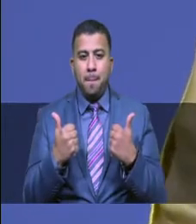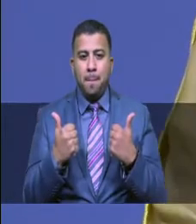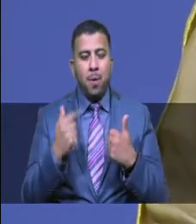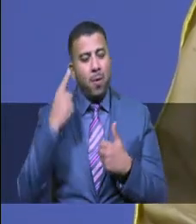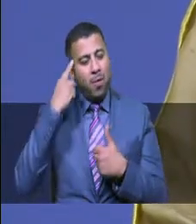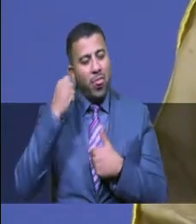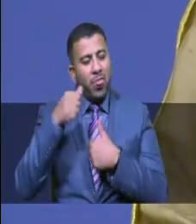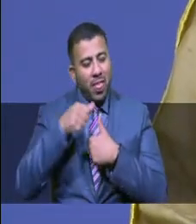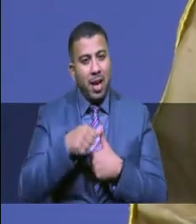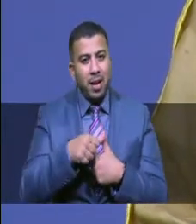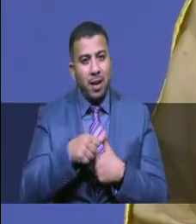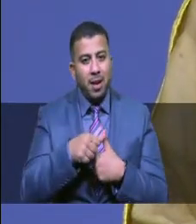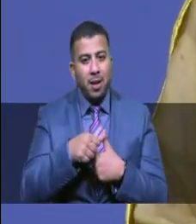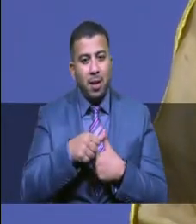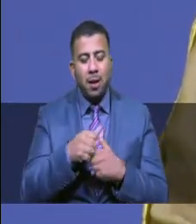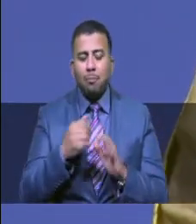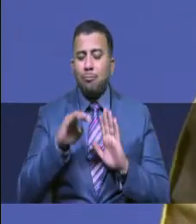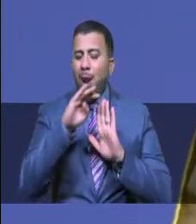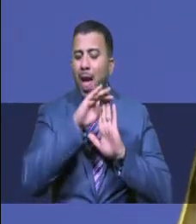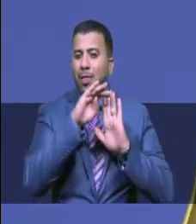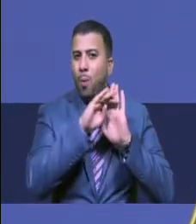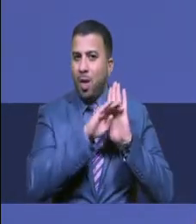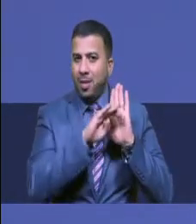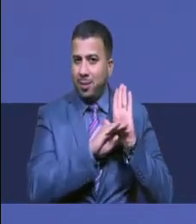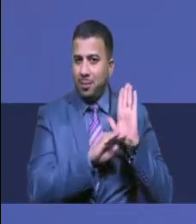والذكر والخطوات.